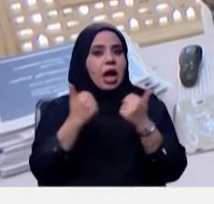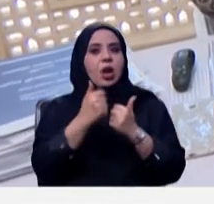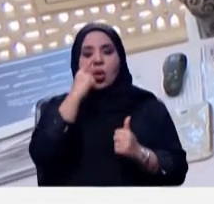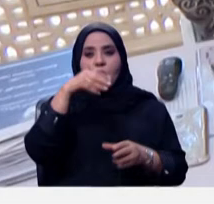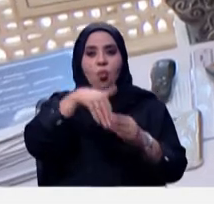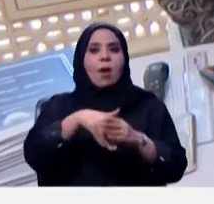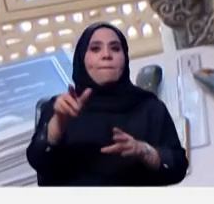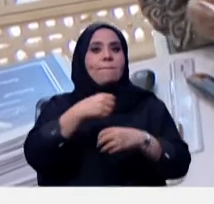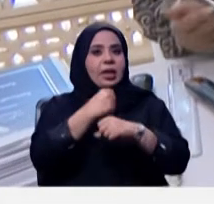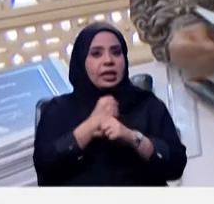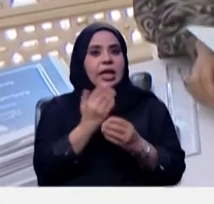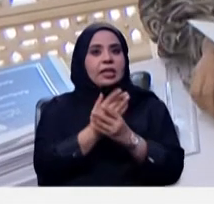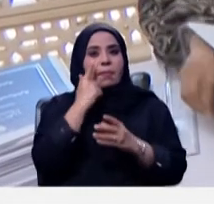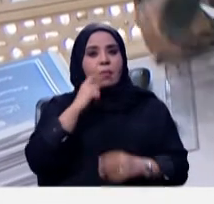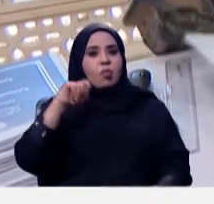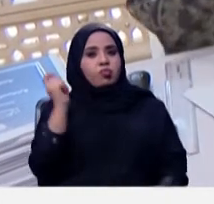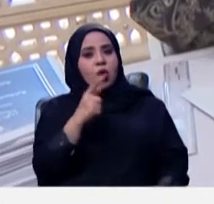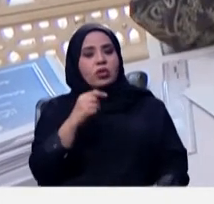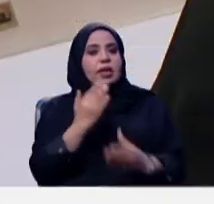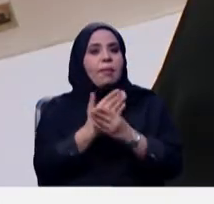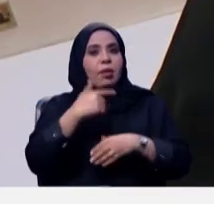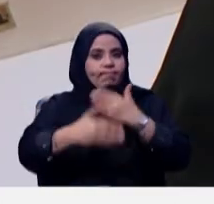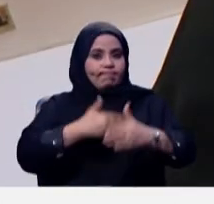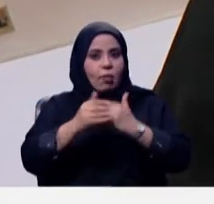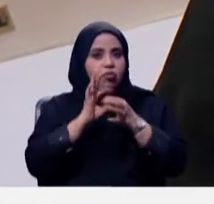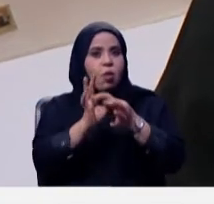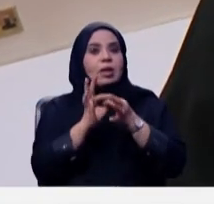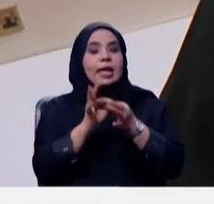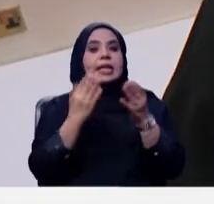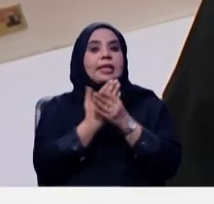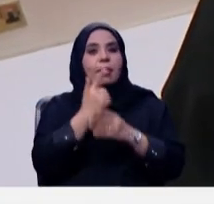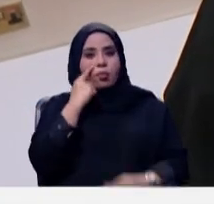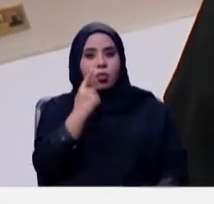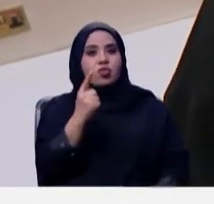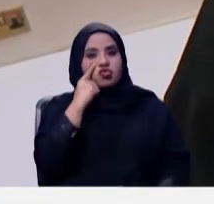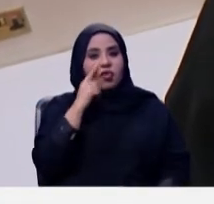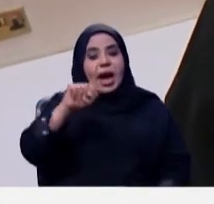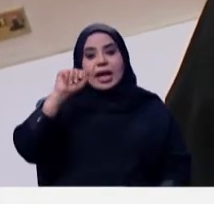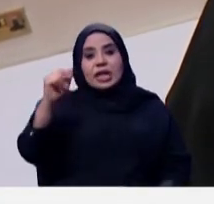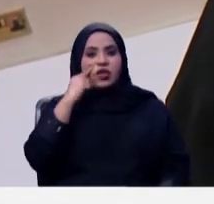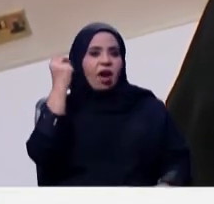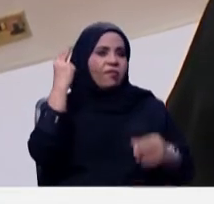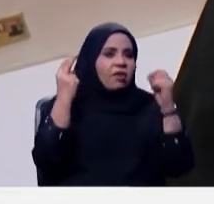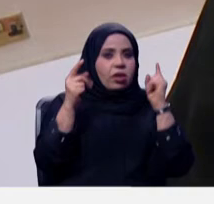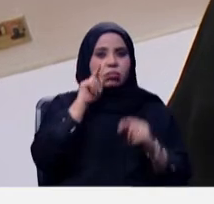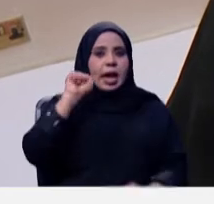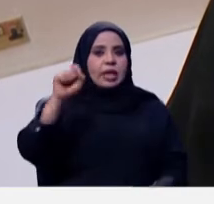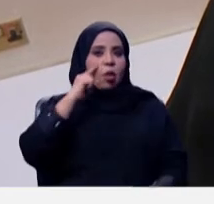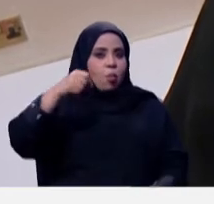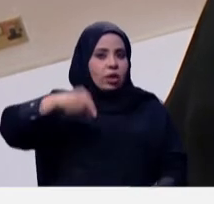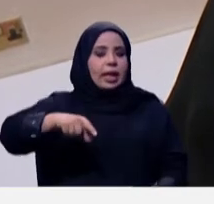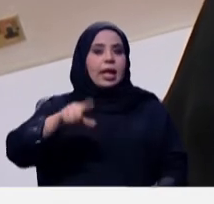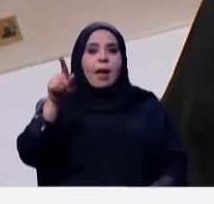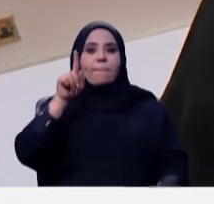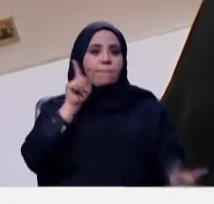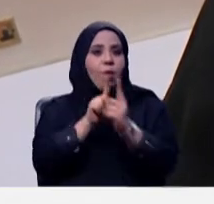في إطار الحرص على تفعيل التواصل المستمر مع المنتفعين والنظر فيما يتم طرحه من أفكار، سواء من